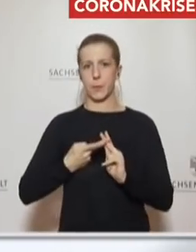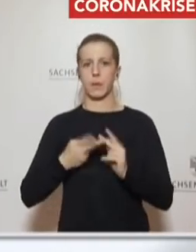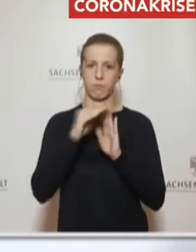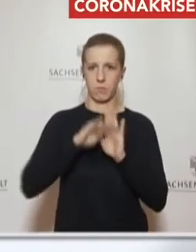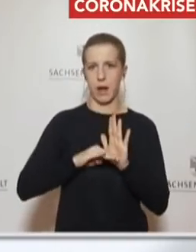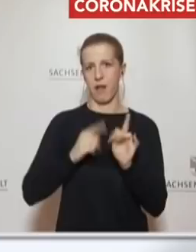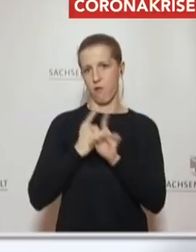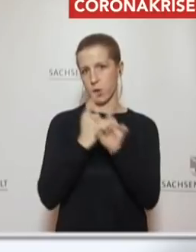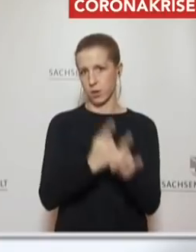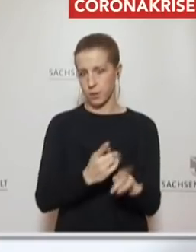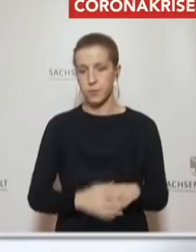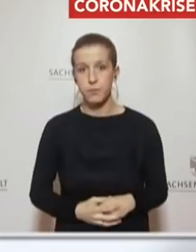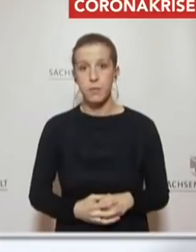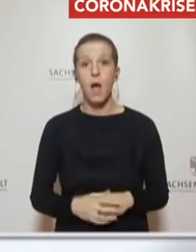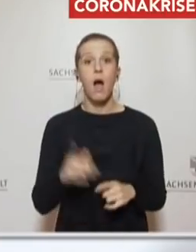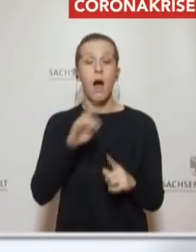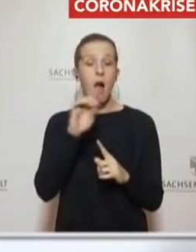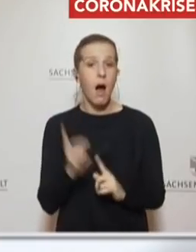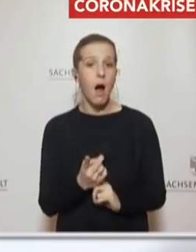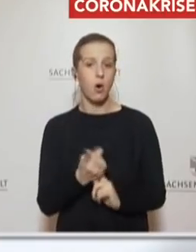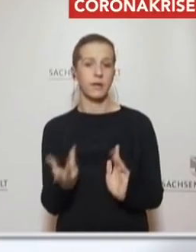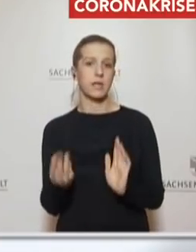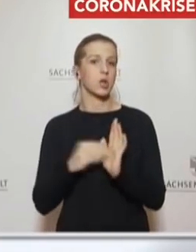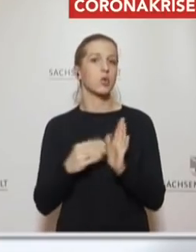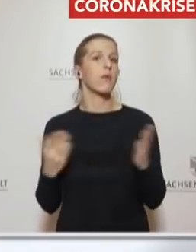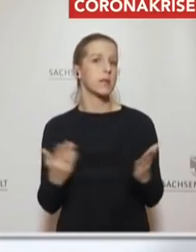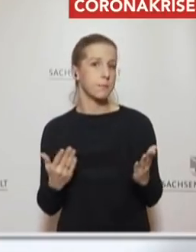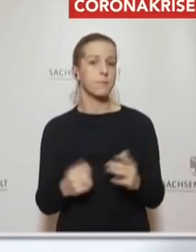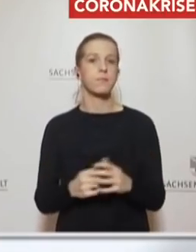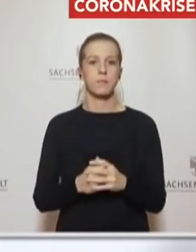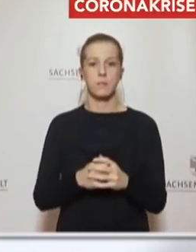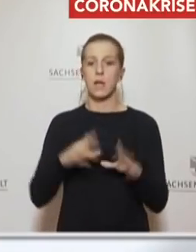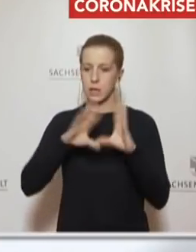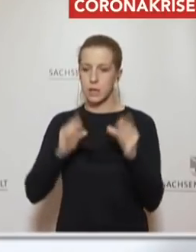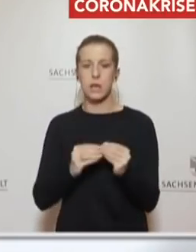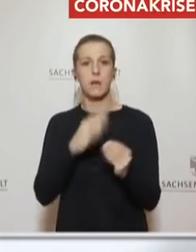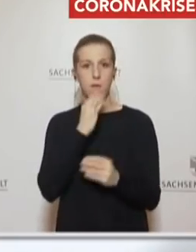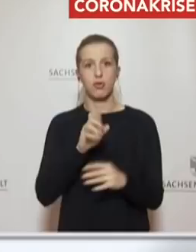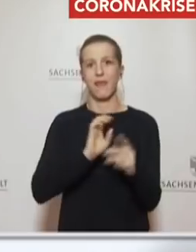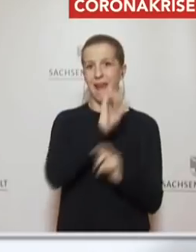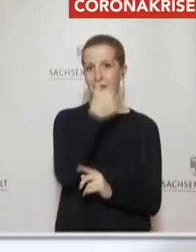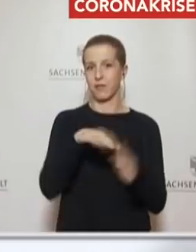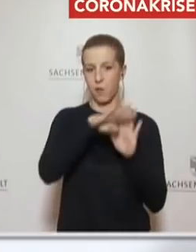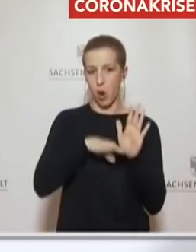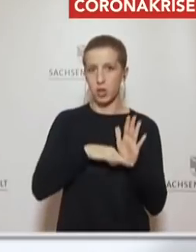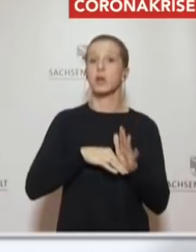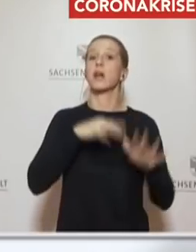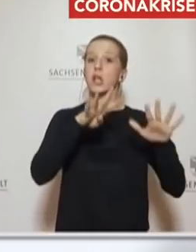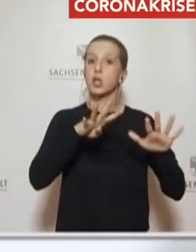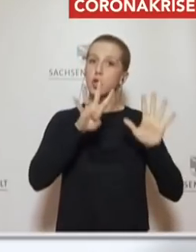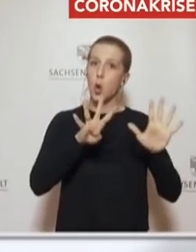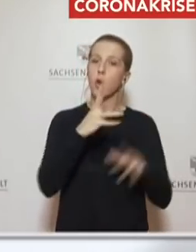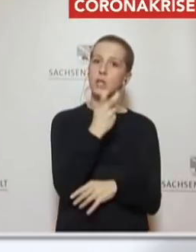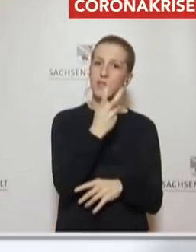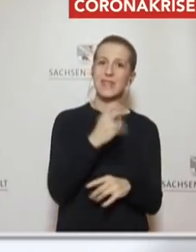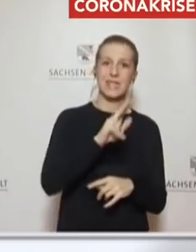aber flankiert durch Folgendes, weil wir ja insgesamt die 11. Verordnung für den Zeitraum vom